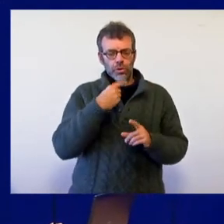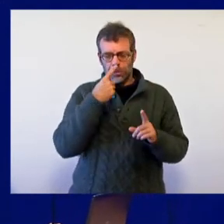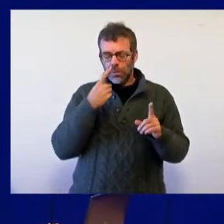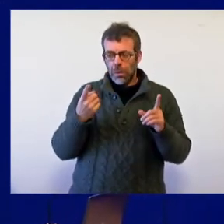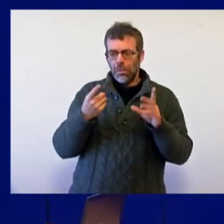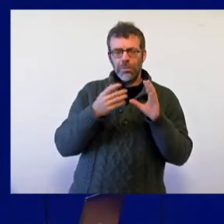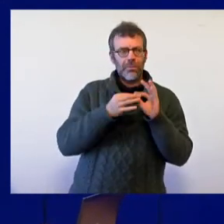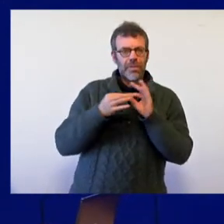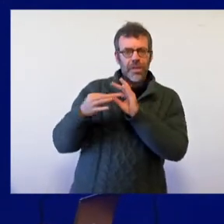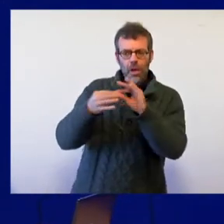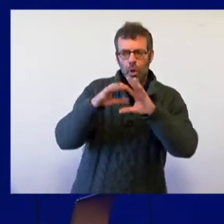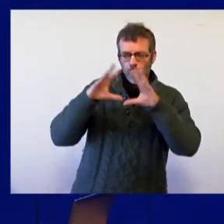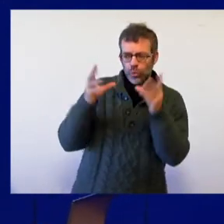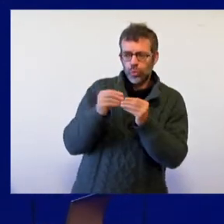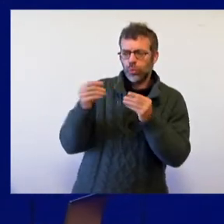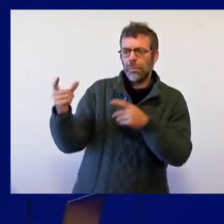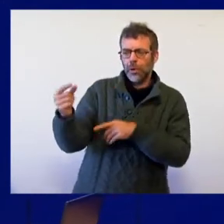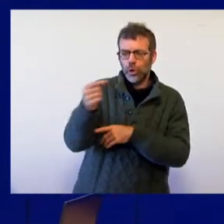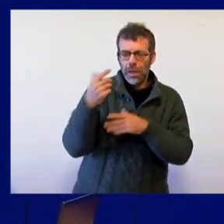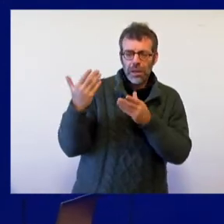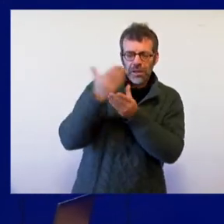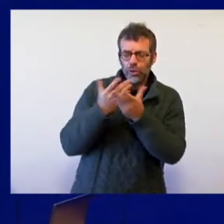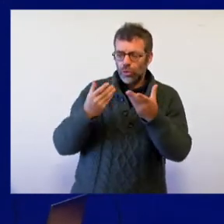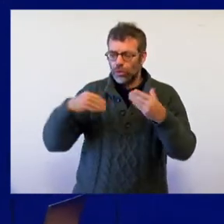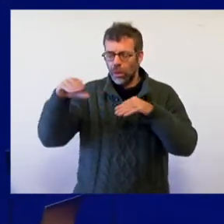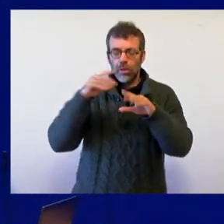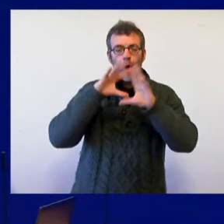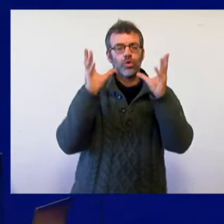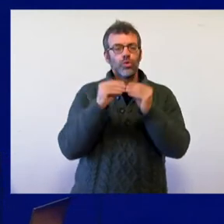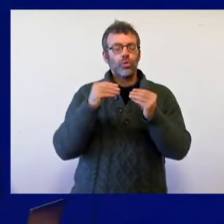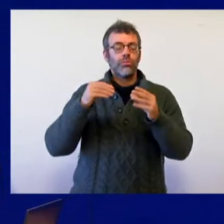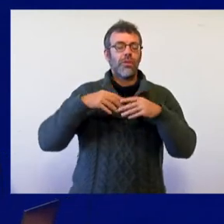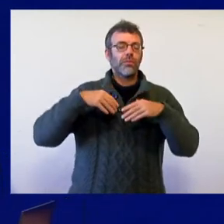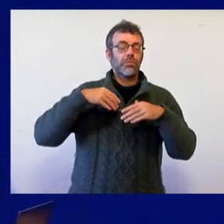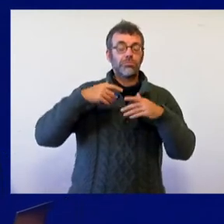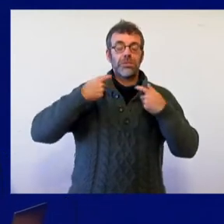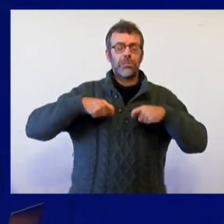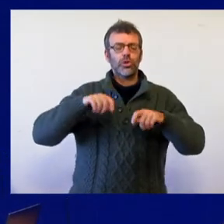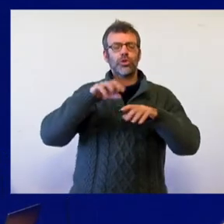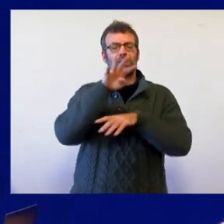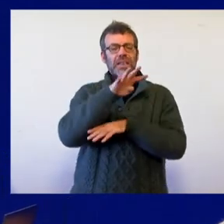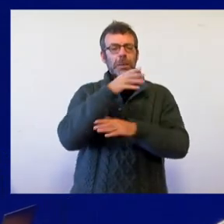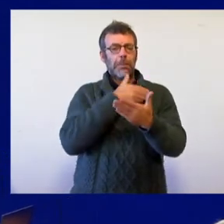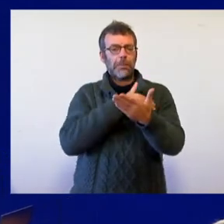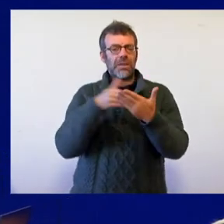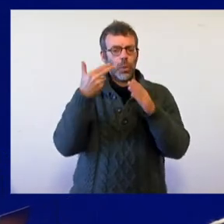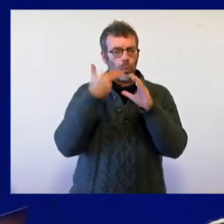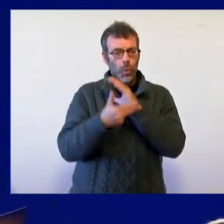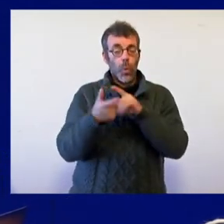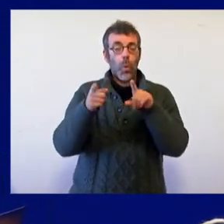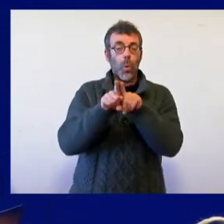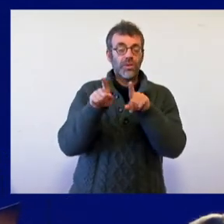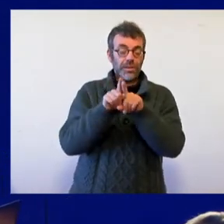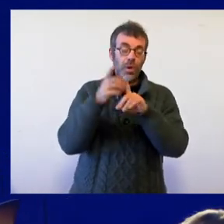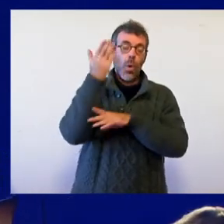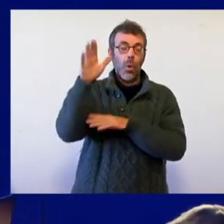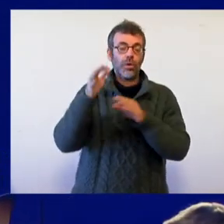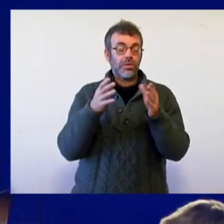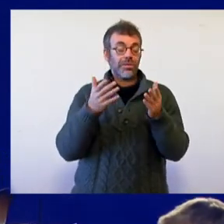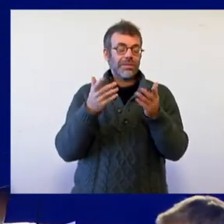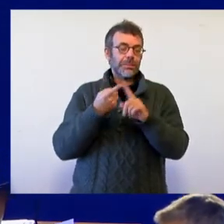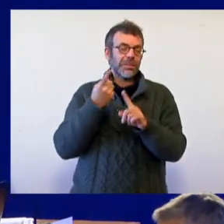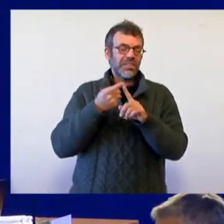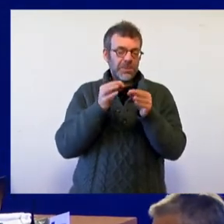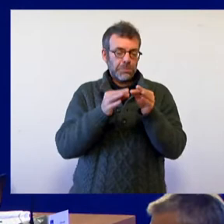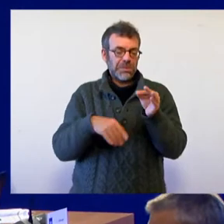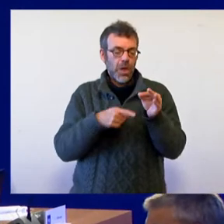partenaires de près de 4 millions d'euros. Et nous continuons sur cette voie et nous essayons. Alors, autre spécificité, c'est que c'est un bilan qui tient